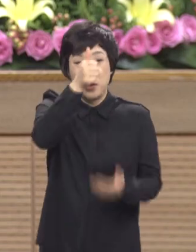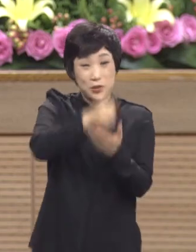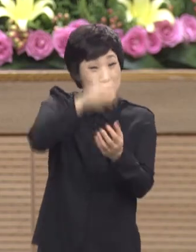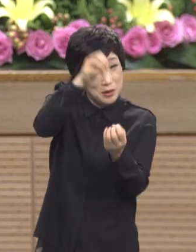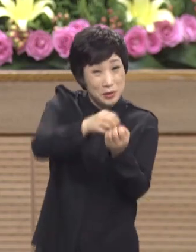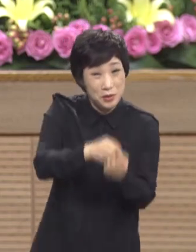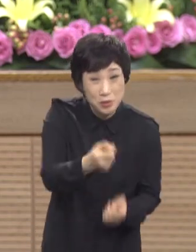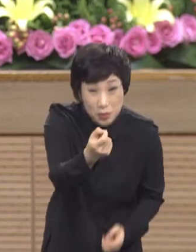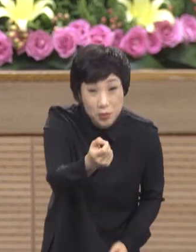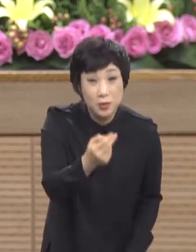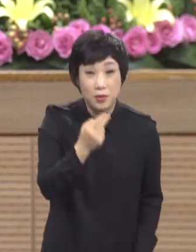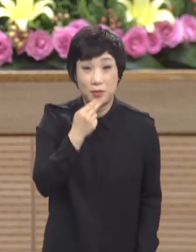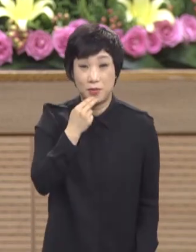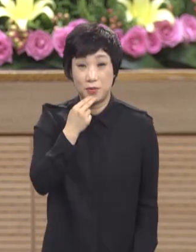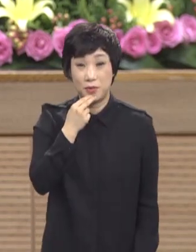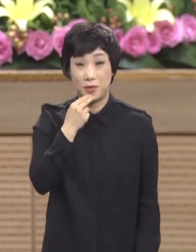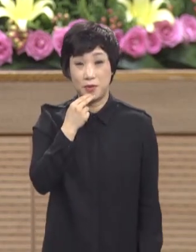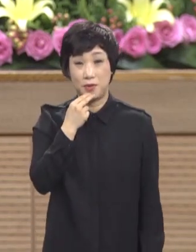유전이 전혀 없이